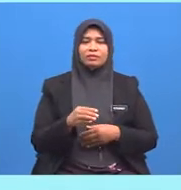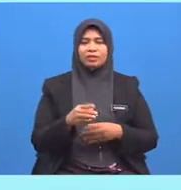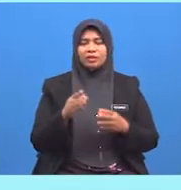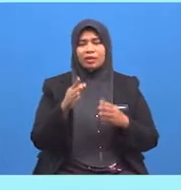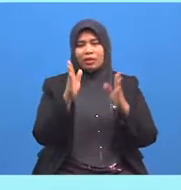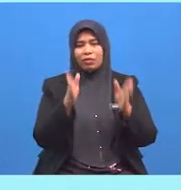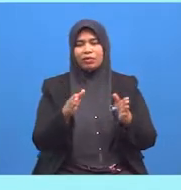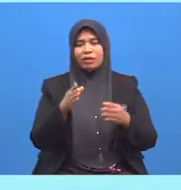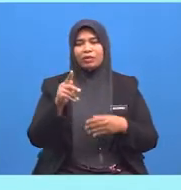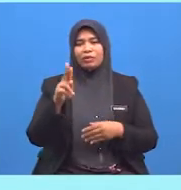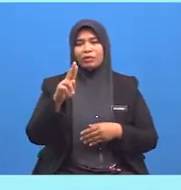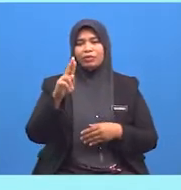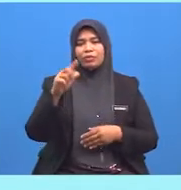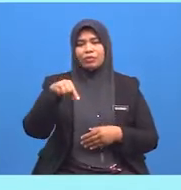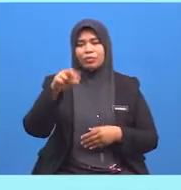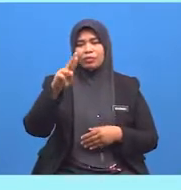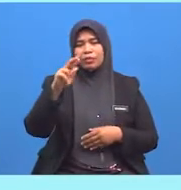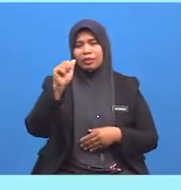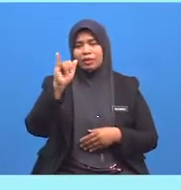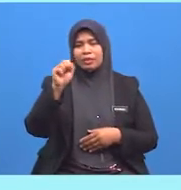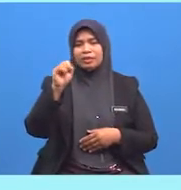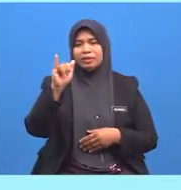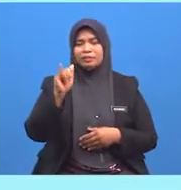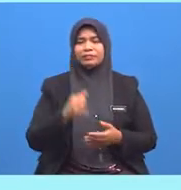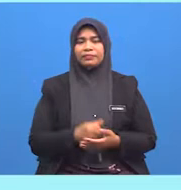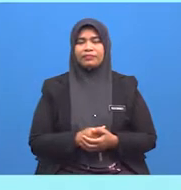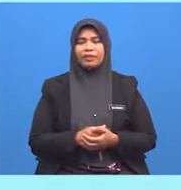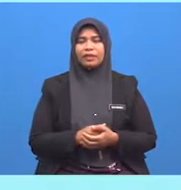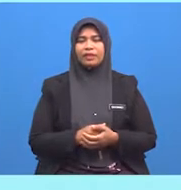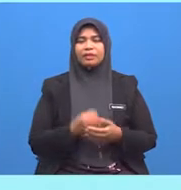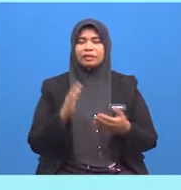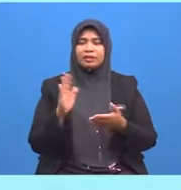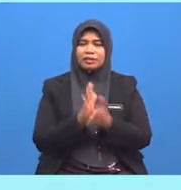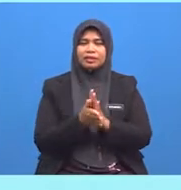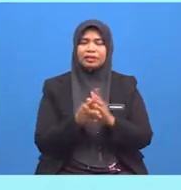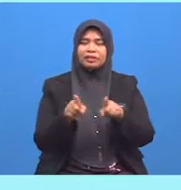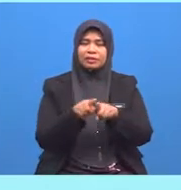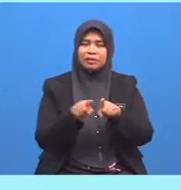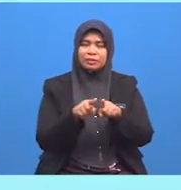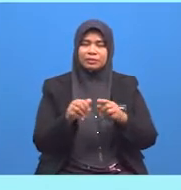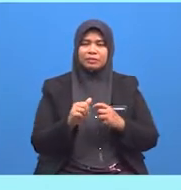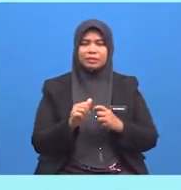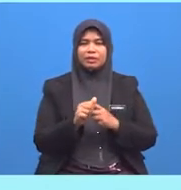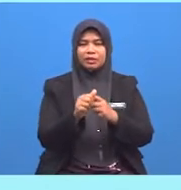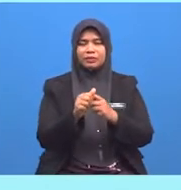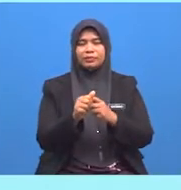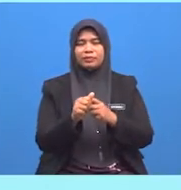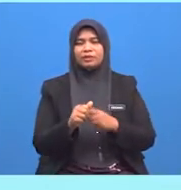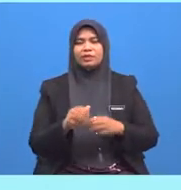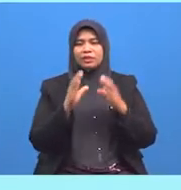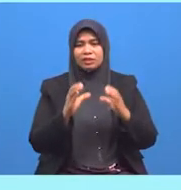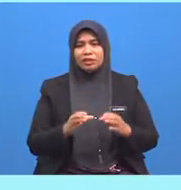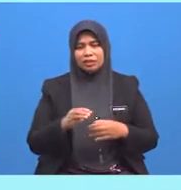Qurais H jadi marilah kita ikuti cara Rasulullah Shallallahu Alaihi Wasallam